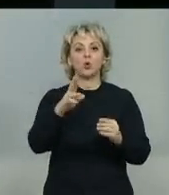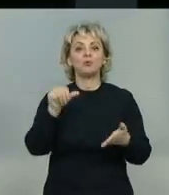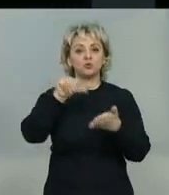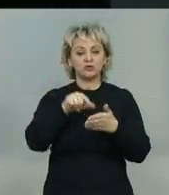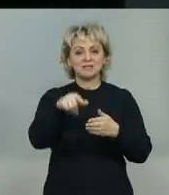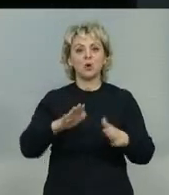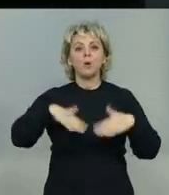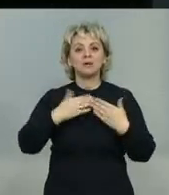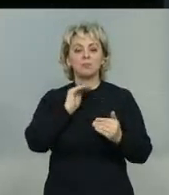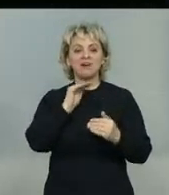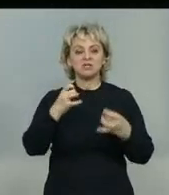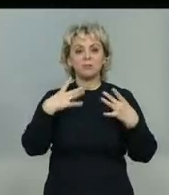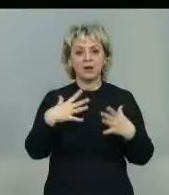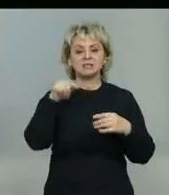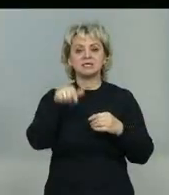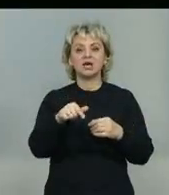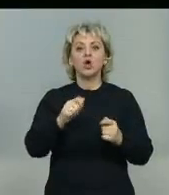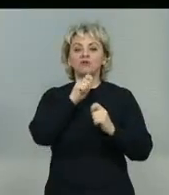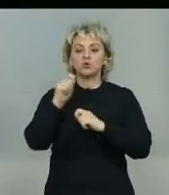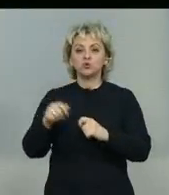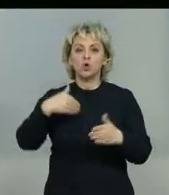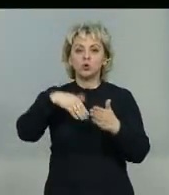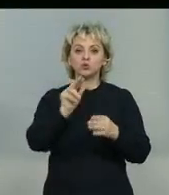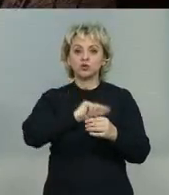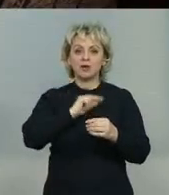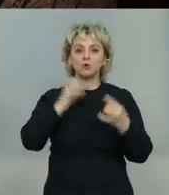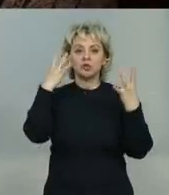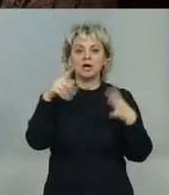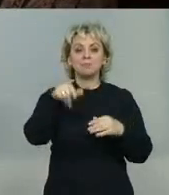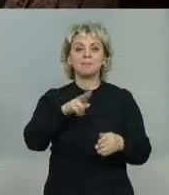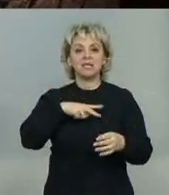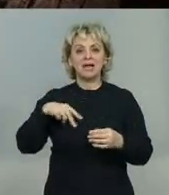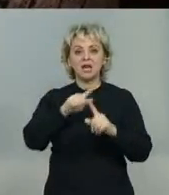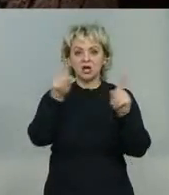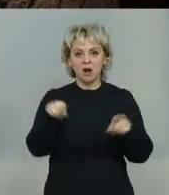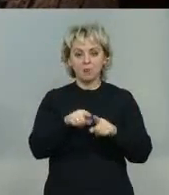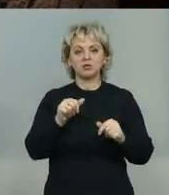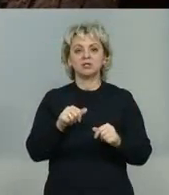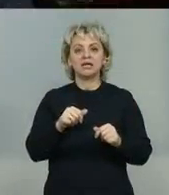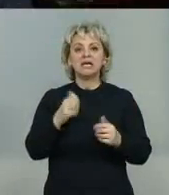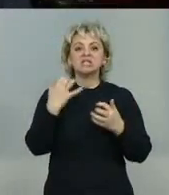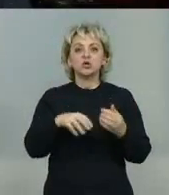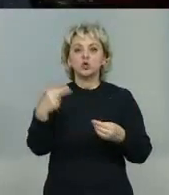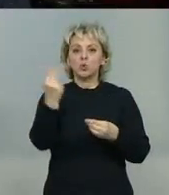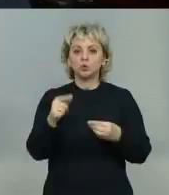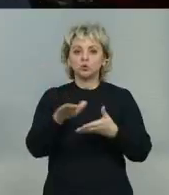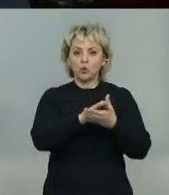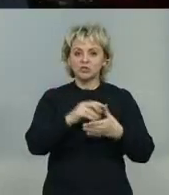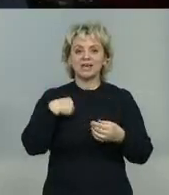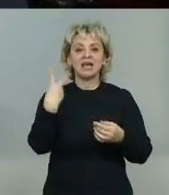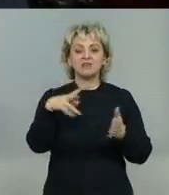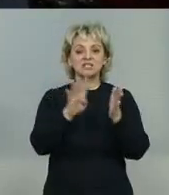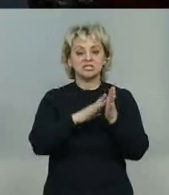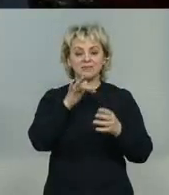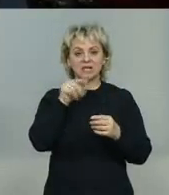поздравил с наступающим профессиональным праздником и вручил лучшим работникам культуры медали и грамоты. В Союзе художников я уже 29